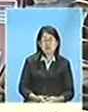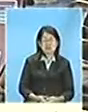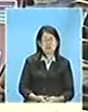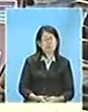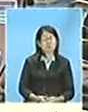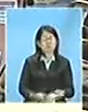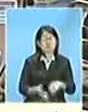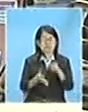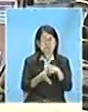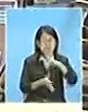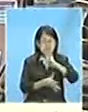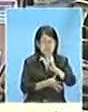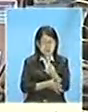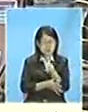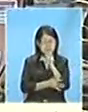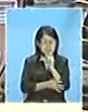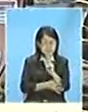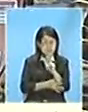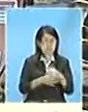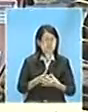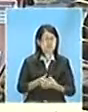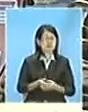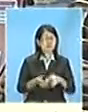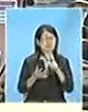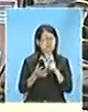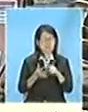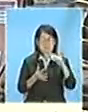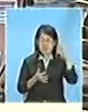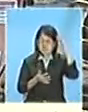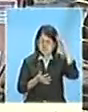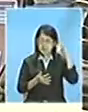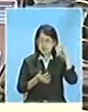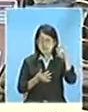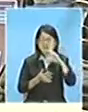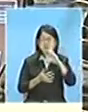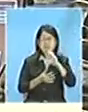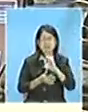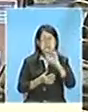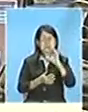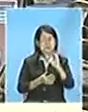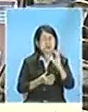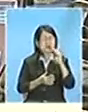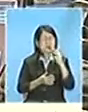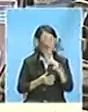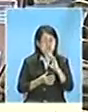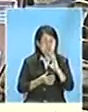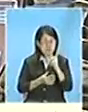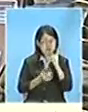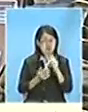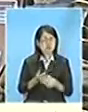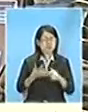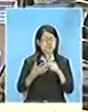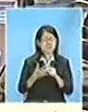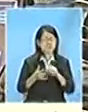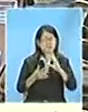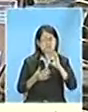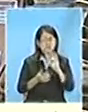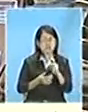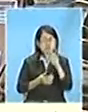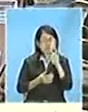นายเจริญภักดีวานิชพลอากาศตรีเฉลิมชัยเครืองามนายชรินทร์หาน